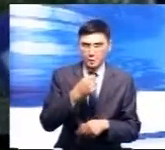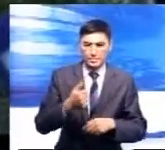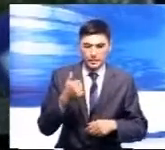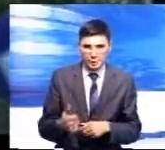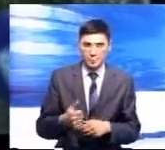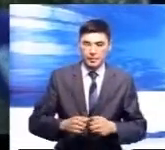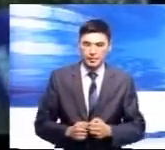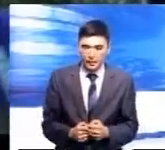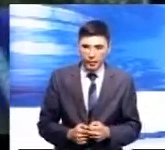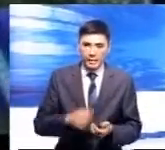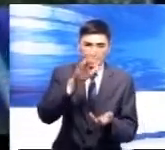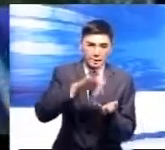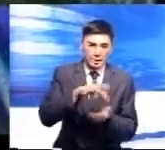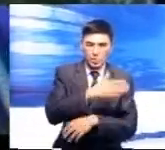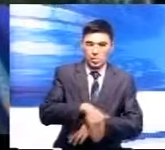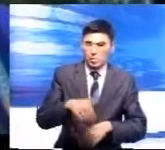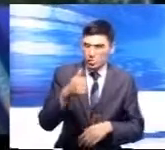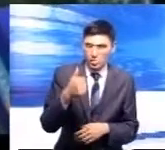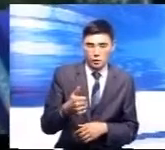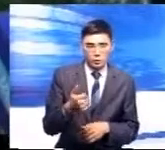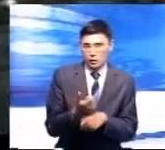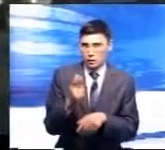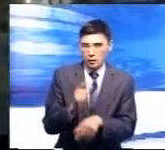Сделали отлично, в центре нормально сделали, хорошо,